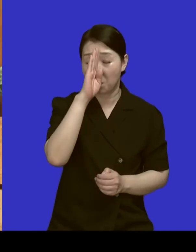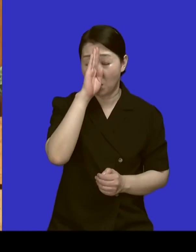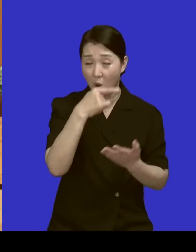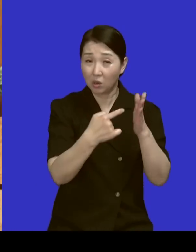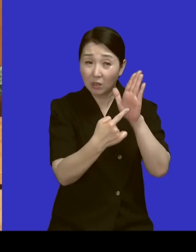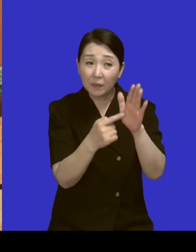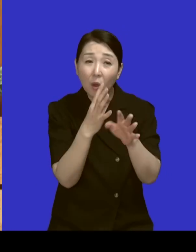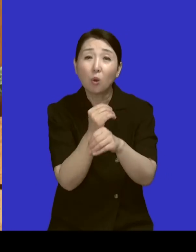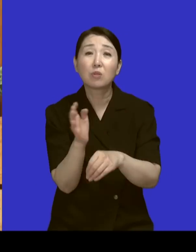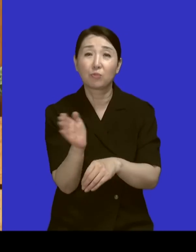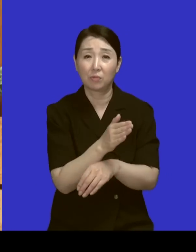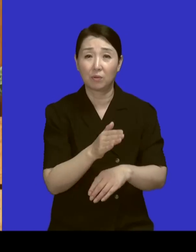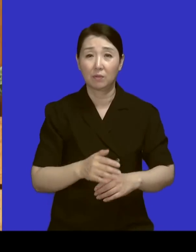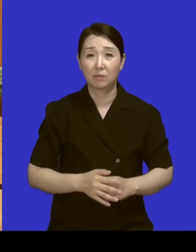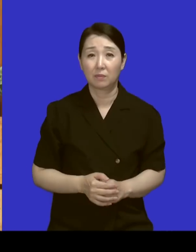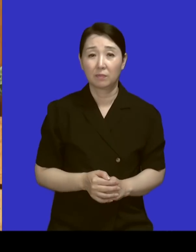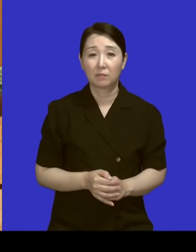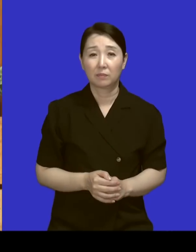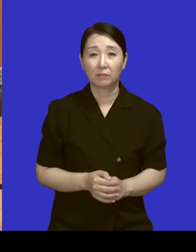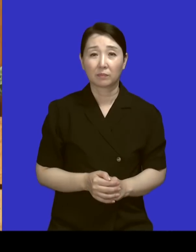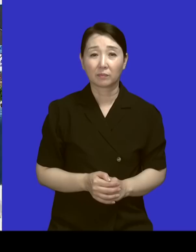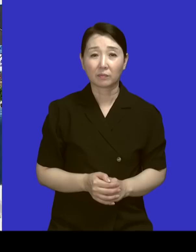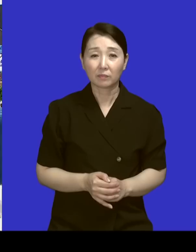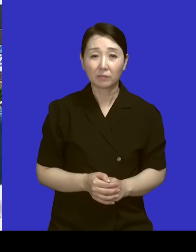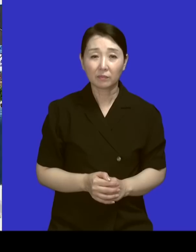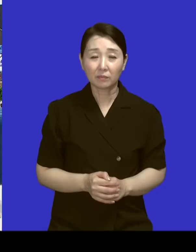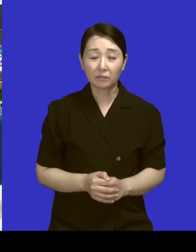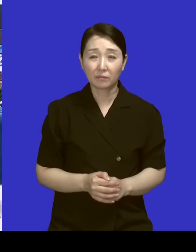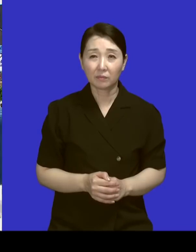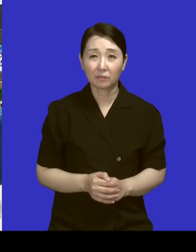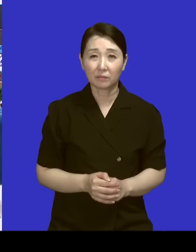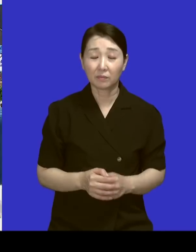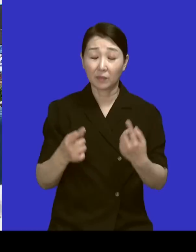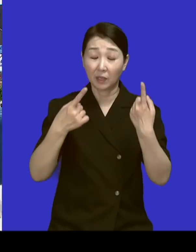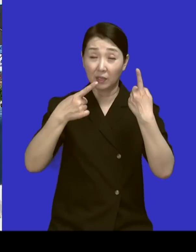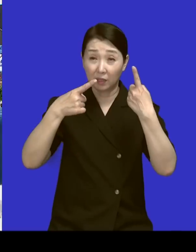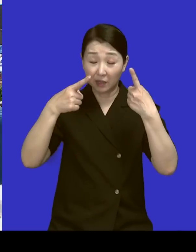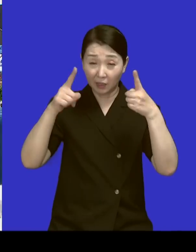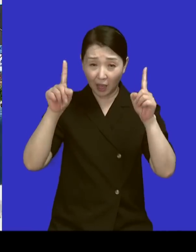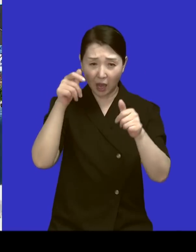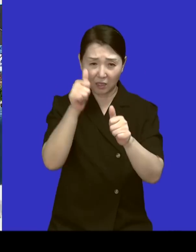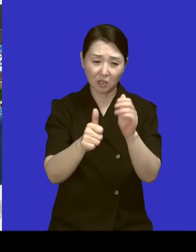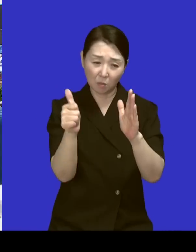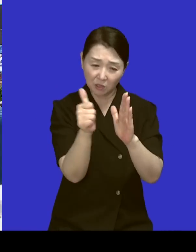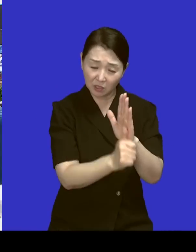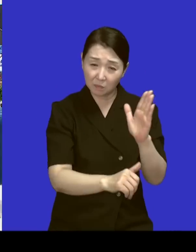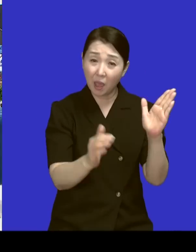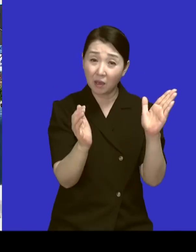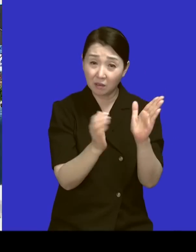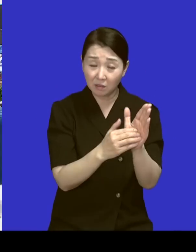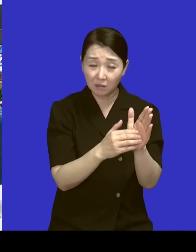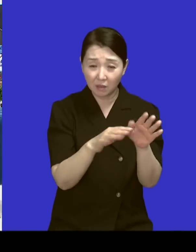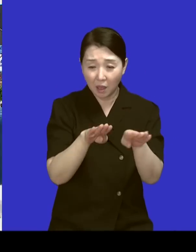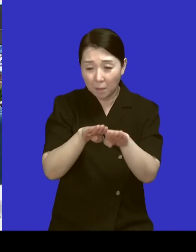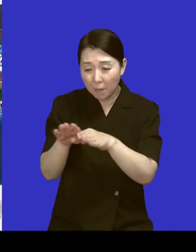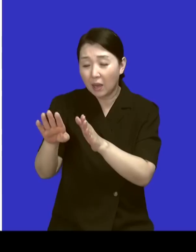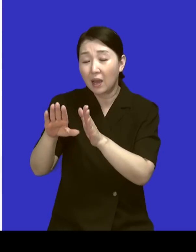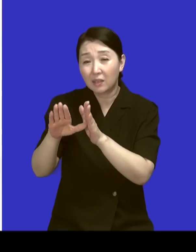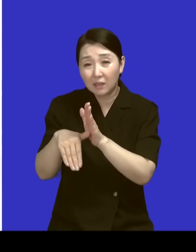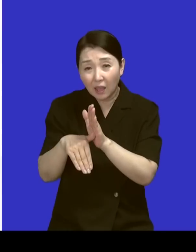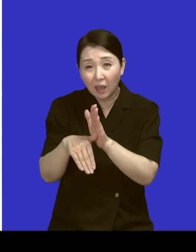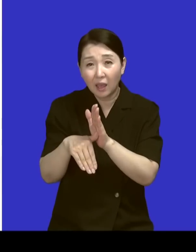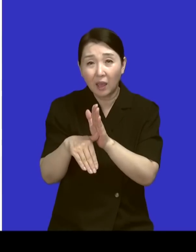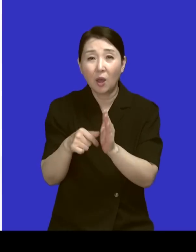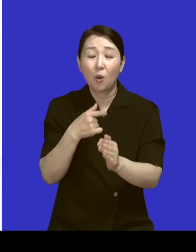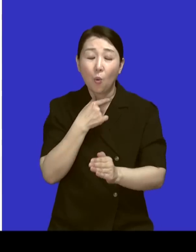나타나기 시작한 건 언제부터 어떻게 나타났어요? 그렇게 수능을 실패하고 나서 예. 방학 때 그토록 가고 싶었던 부산에 있는